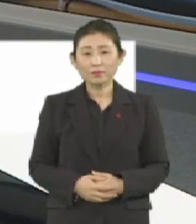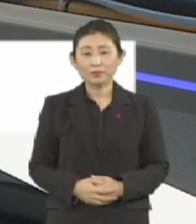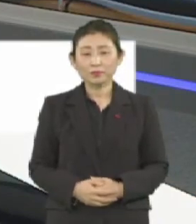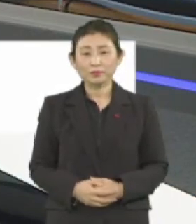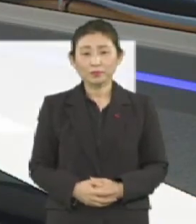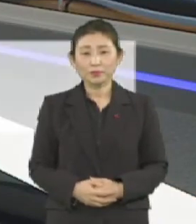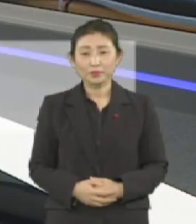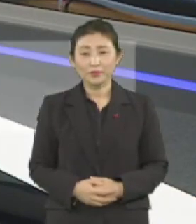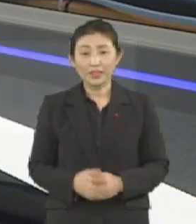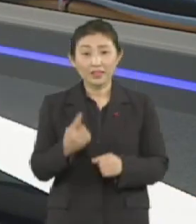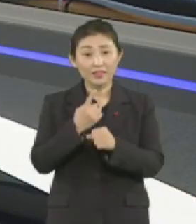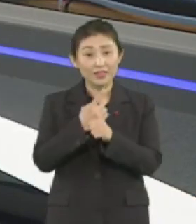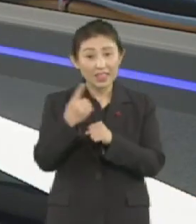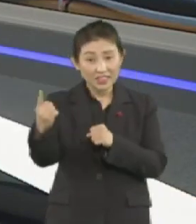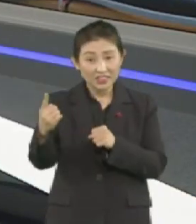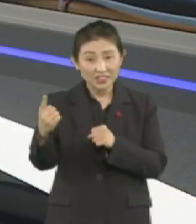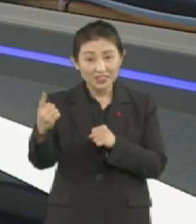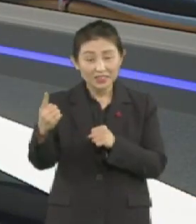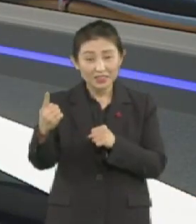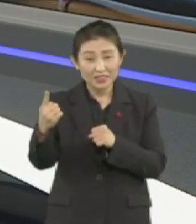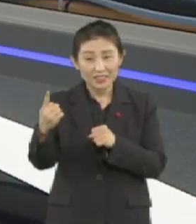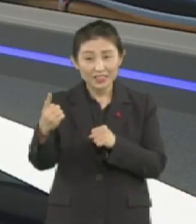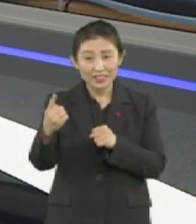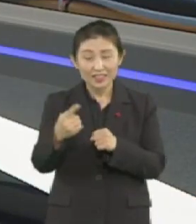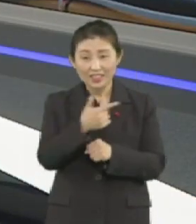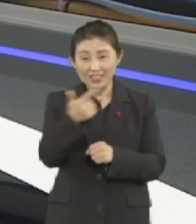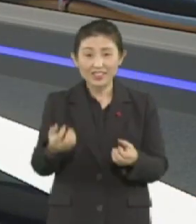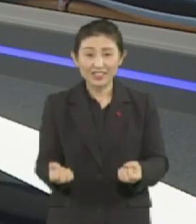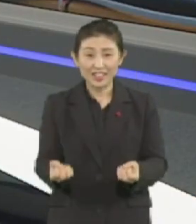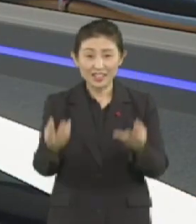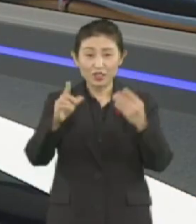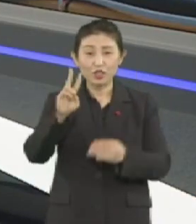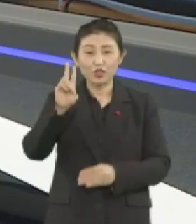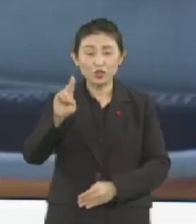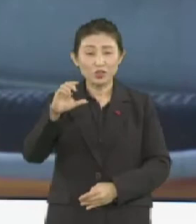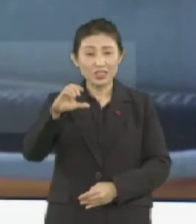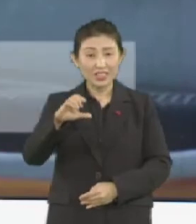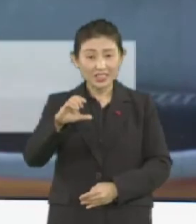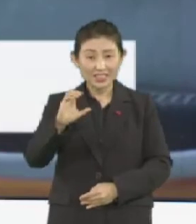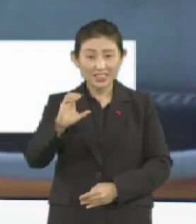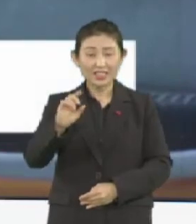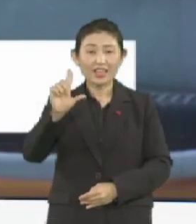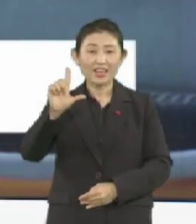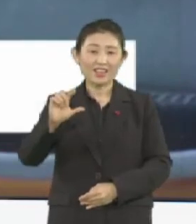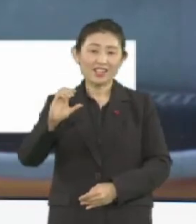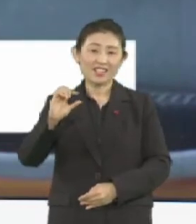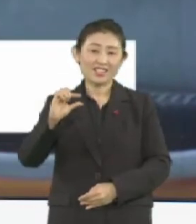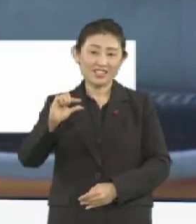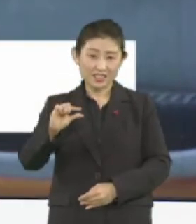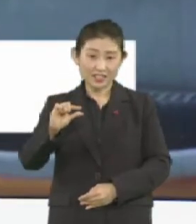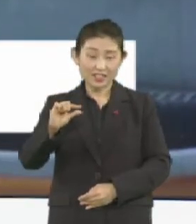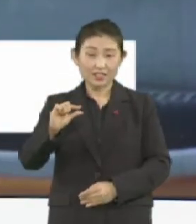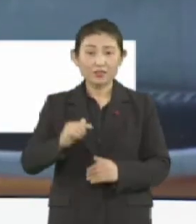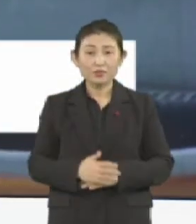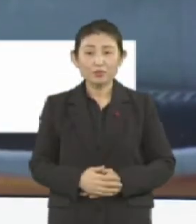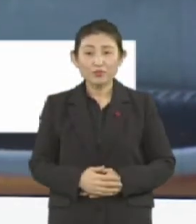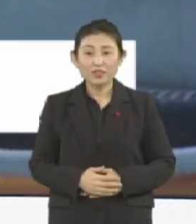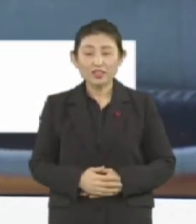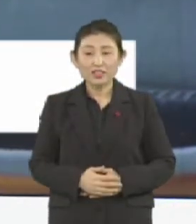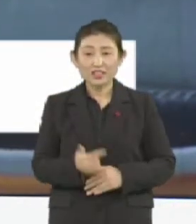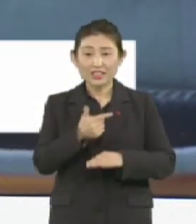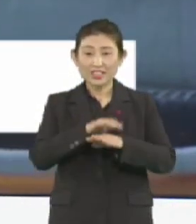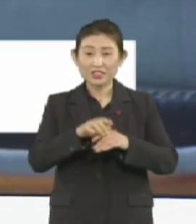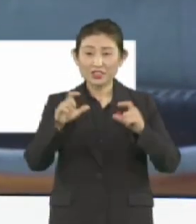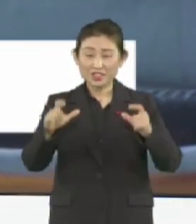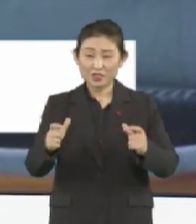이제 마지막으로 내년에 이제 가장 큰 행사가 이제 UCLG 총회일 텐데 뭐 93 엑스포 이후에 대전에서 열리는 가장